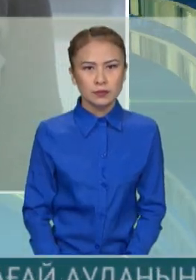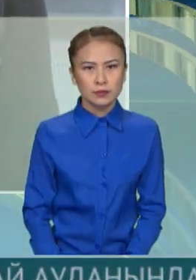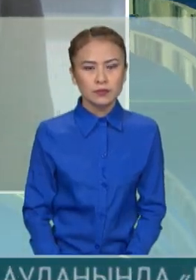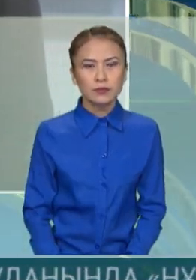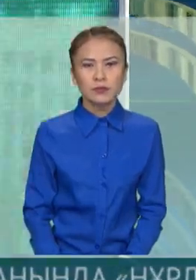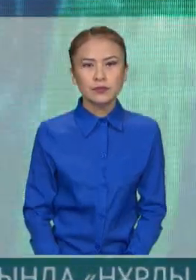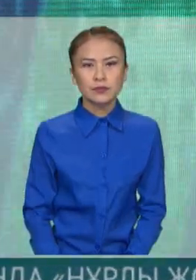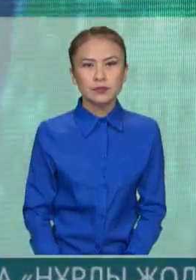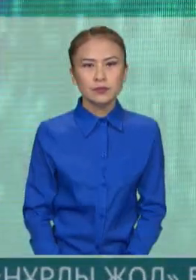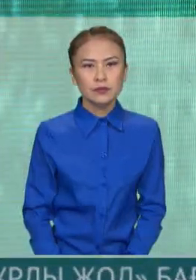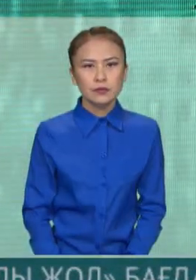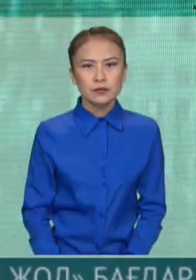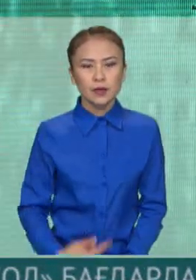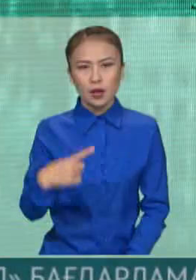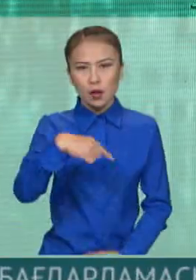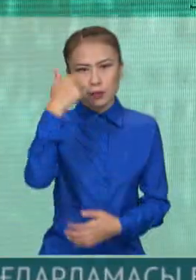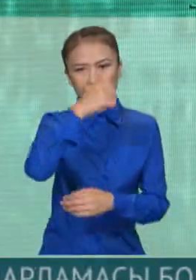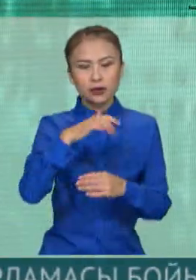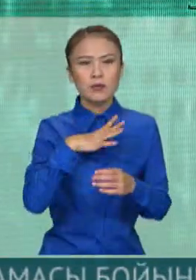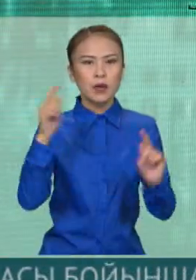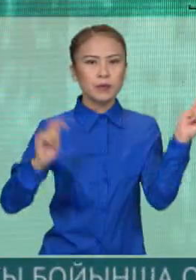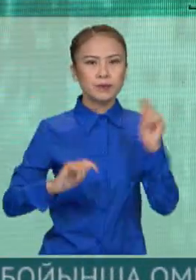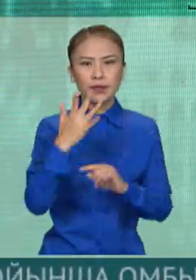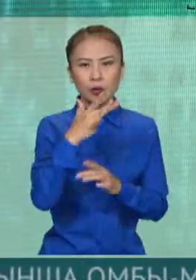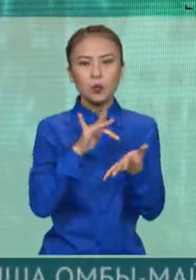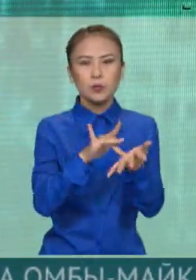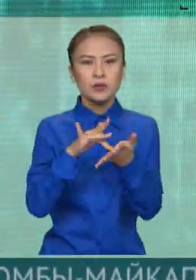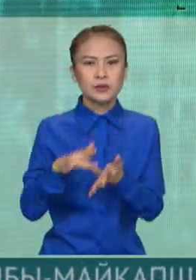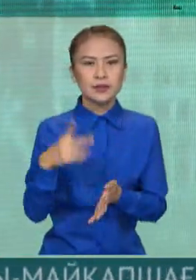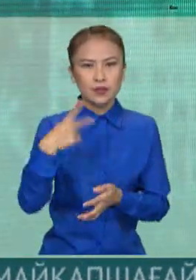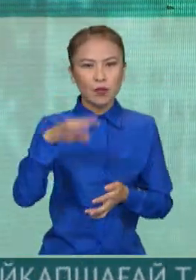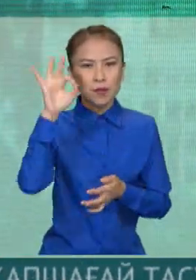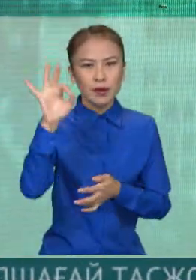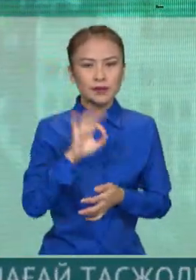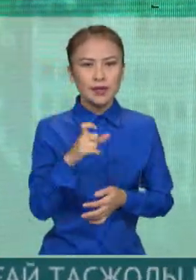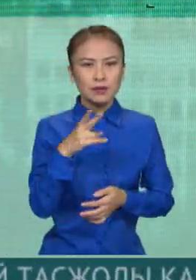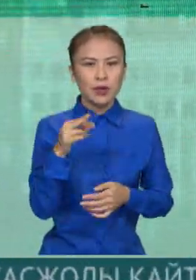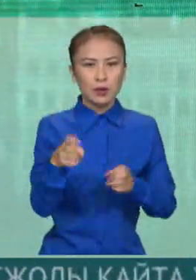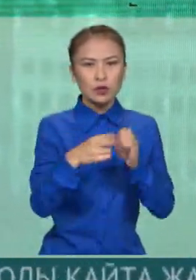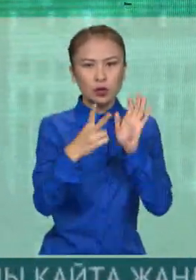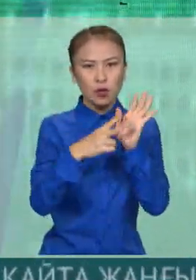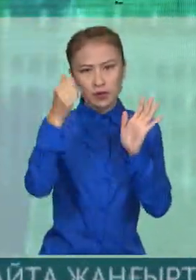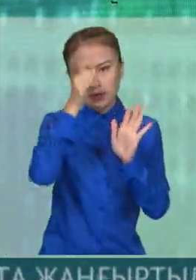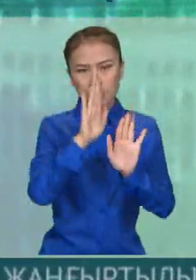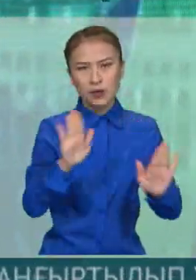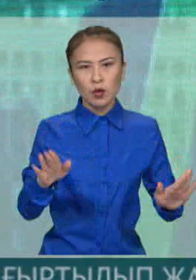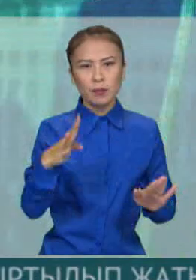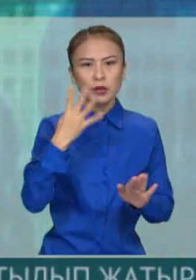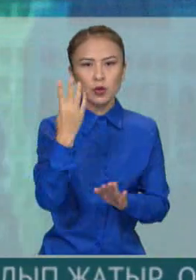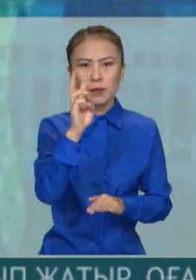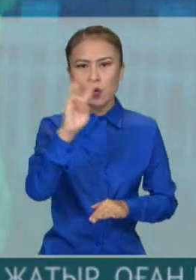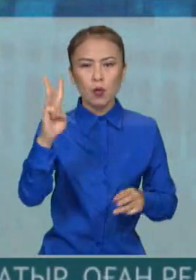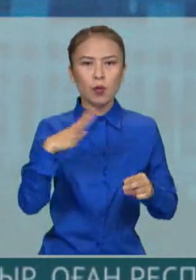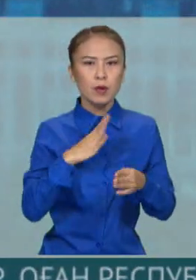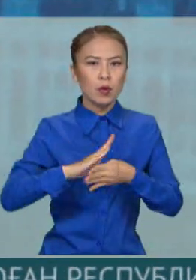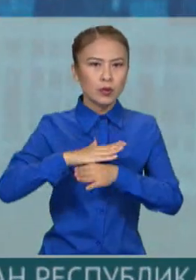жалғастырамыз. Биыл Елордаға келген шетелдік туристер саны 20% артты. Экспо 2017 көрмесін тамашалауға 4